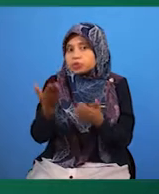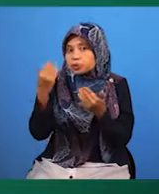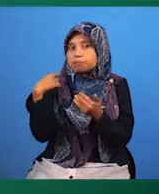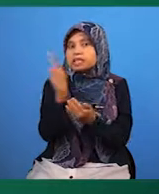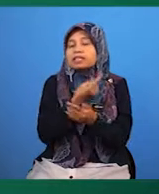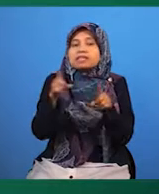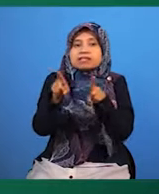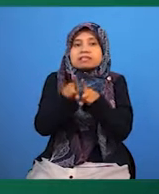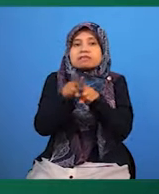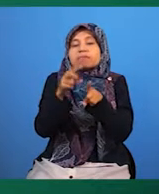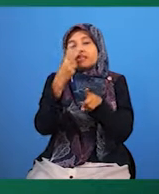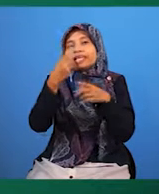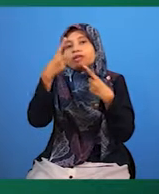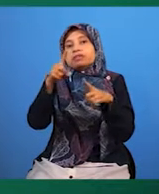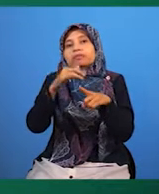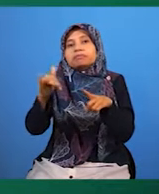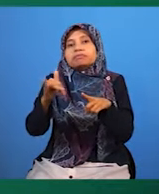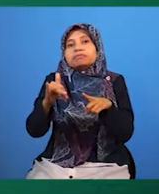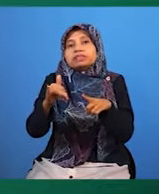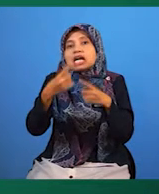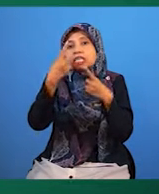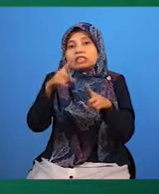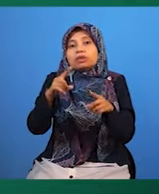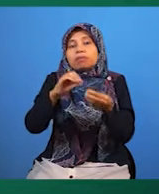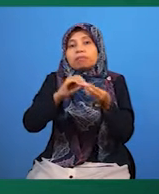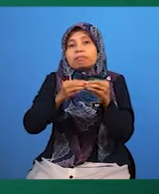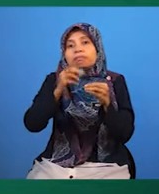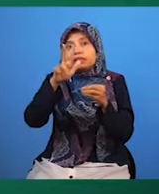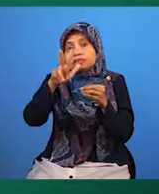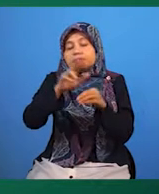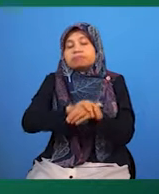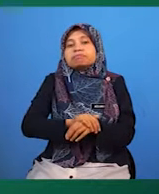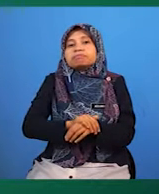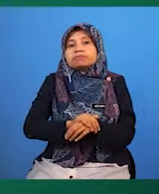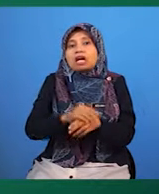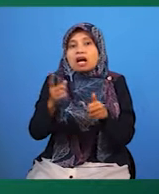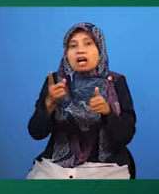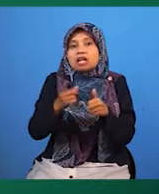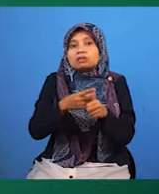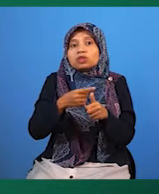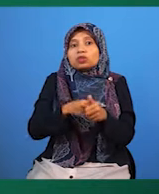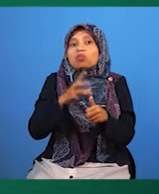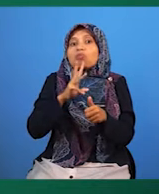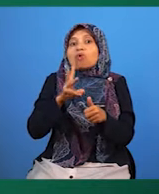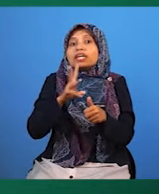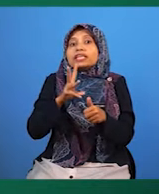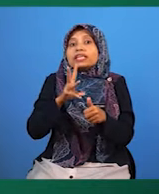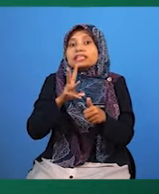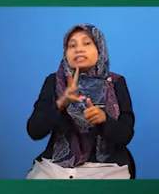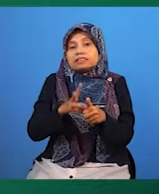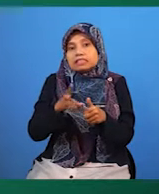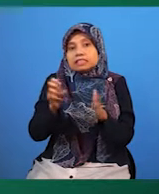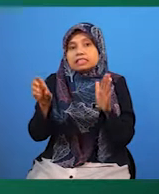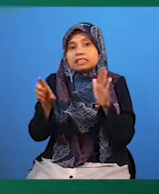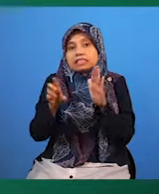Mari sama-sama kita semak jawapannya. Jawapan bagi soalan yang ketiga adalah water sampler